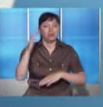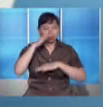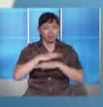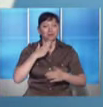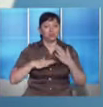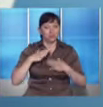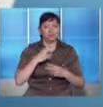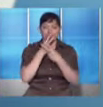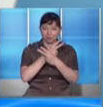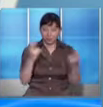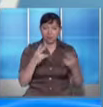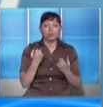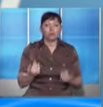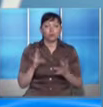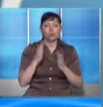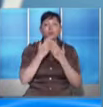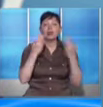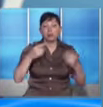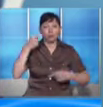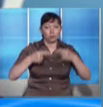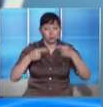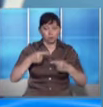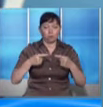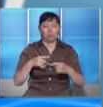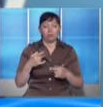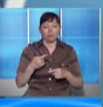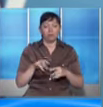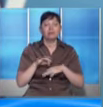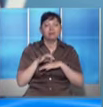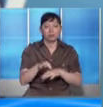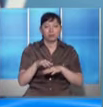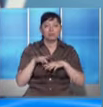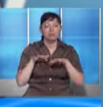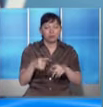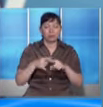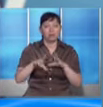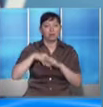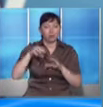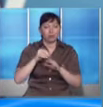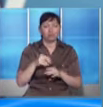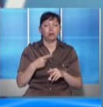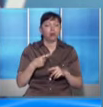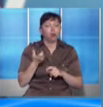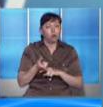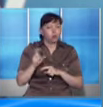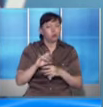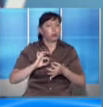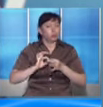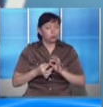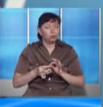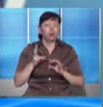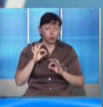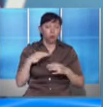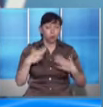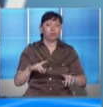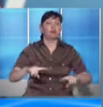Bună seara și bine v-am găsit la ultima rundă de dezbateri din această campanie electorală. O campanie lungă, dificilă, dar am ajuns